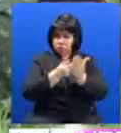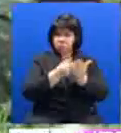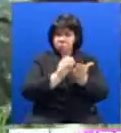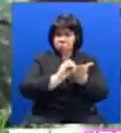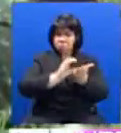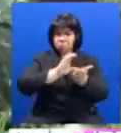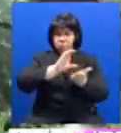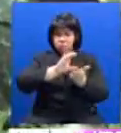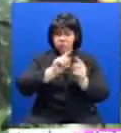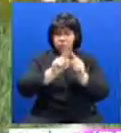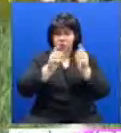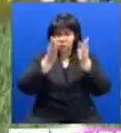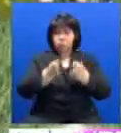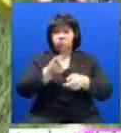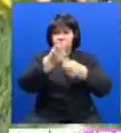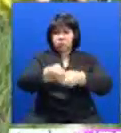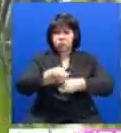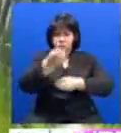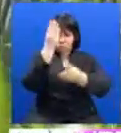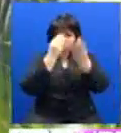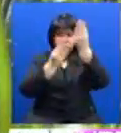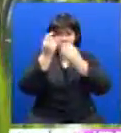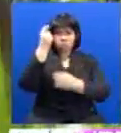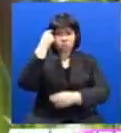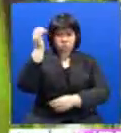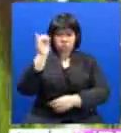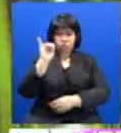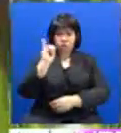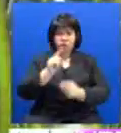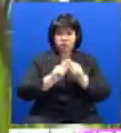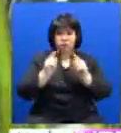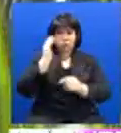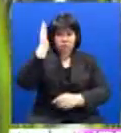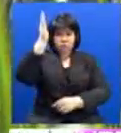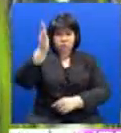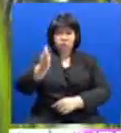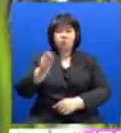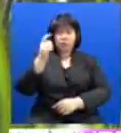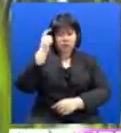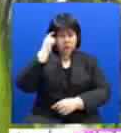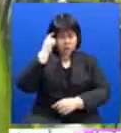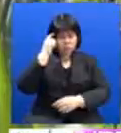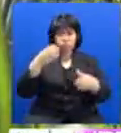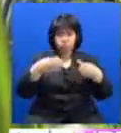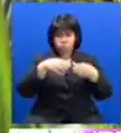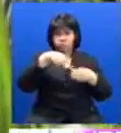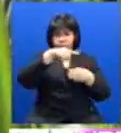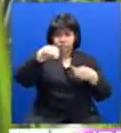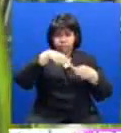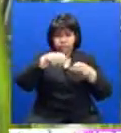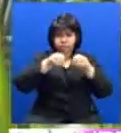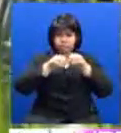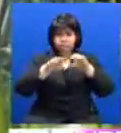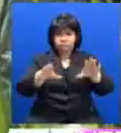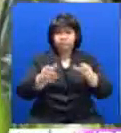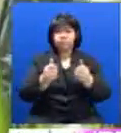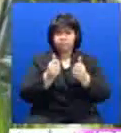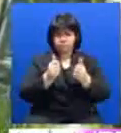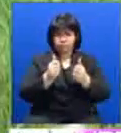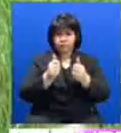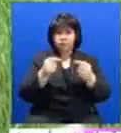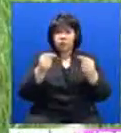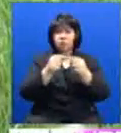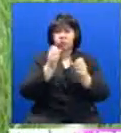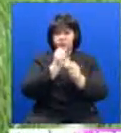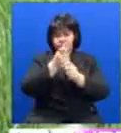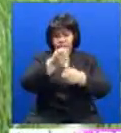าส่วนใหญ่ยังไม่มีโอกาสได้เรียนรู้ในอนาคตกำลังพลที่ผ่านการเรียนรู้ในวันนี้จะนำความรู้ที่ได้ไปถ่ายทอดเพื่อสร้